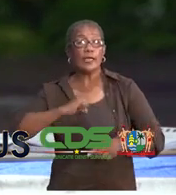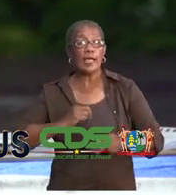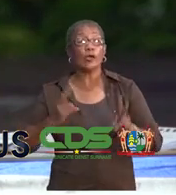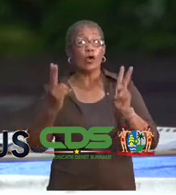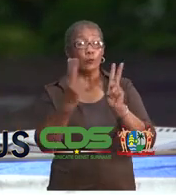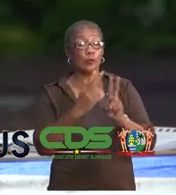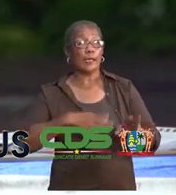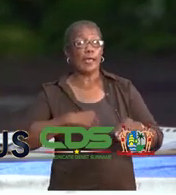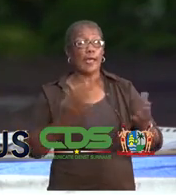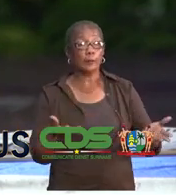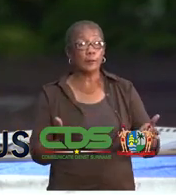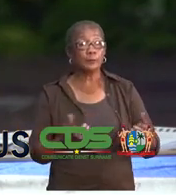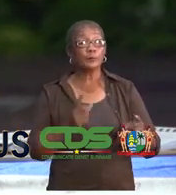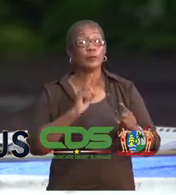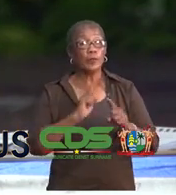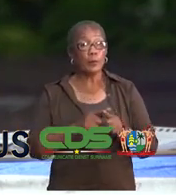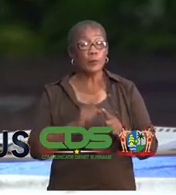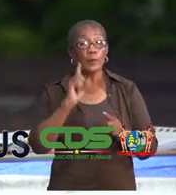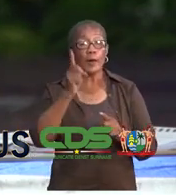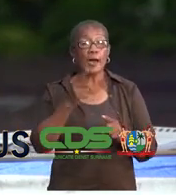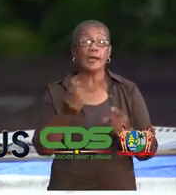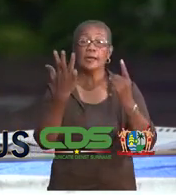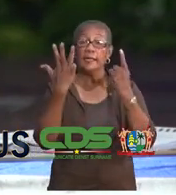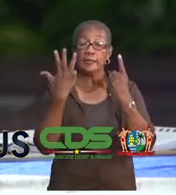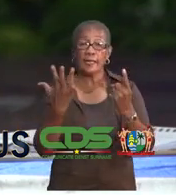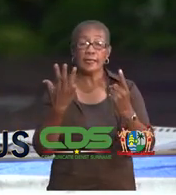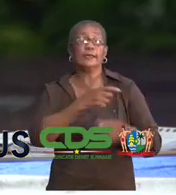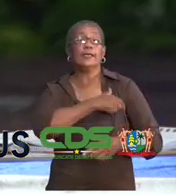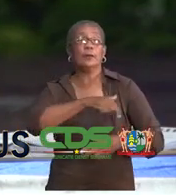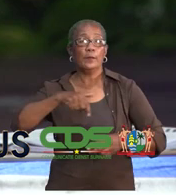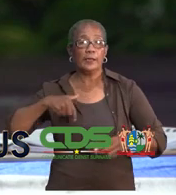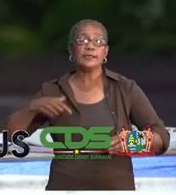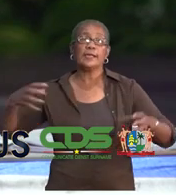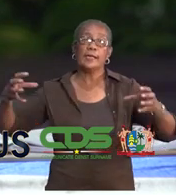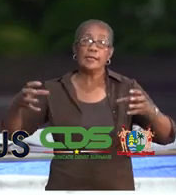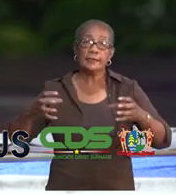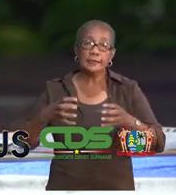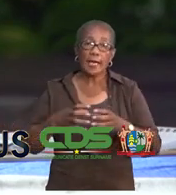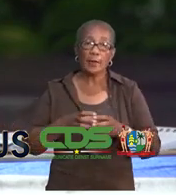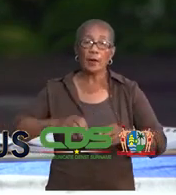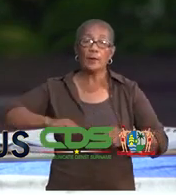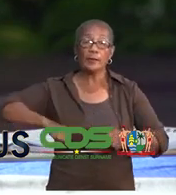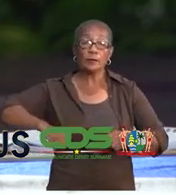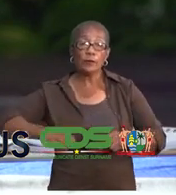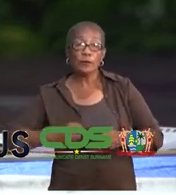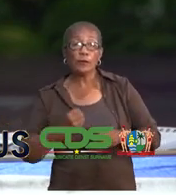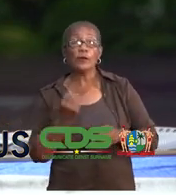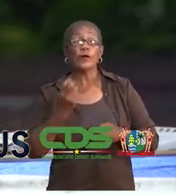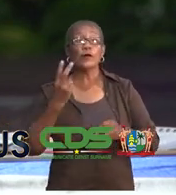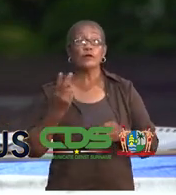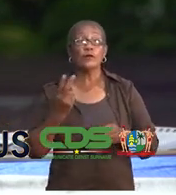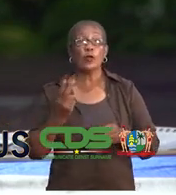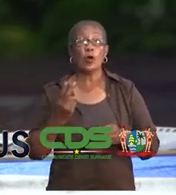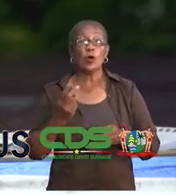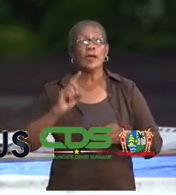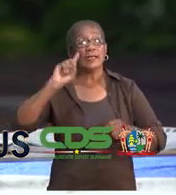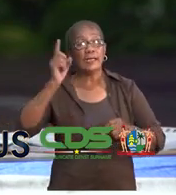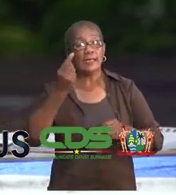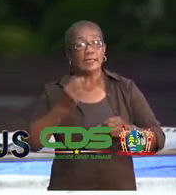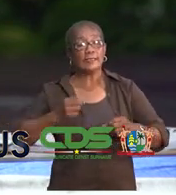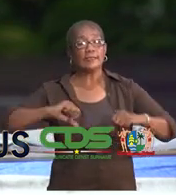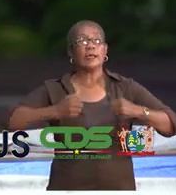ontmoetingen hebben, maar op de 19e zal de president samen met de First Lady de official launch doen